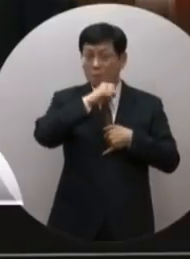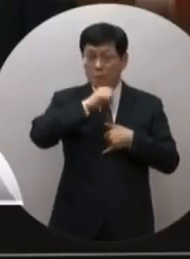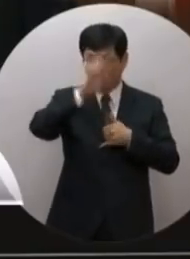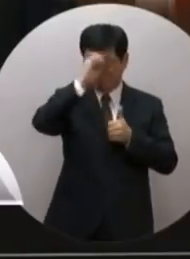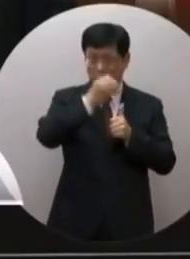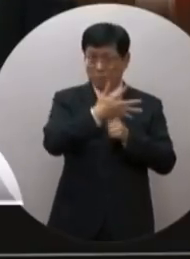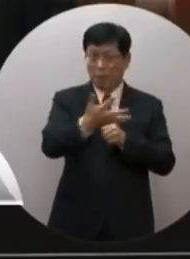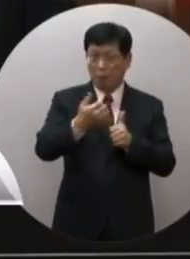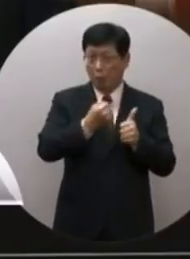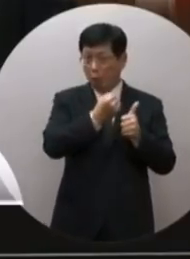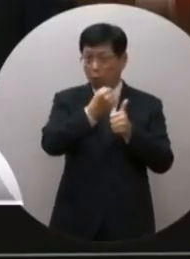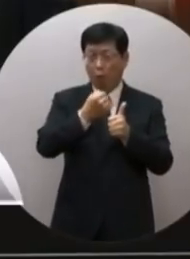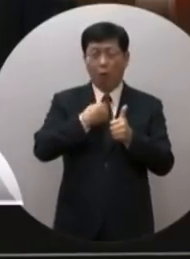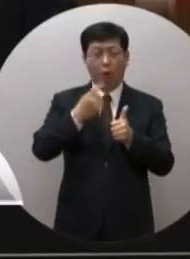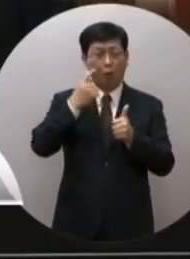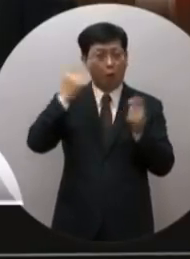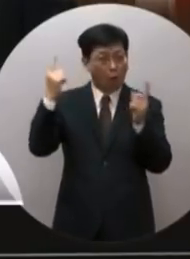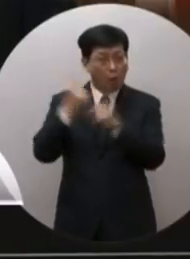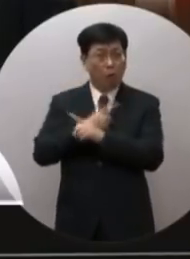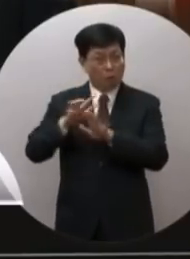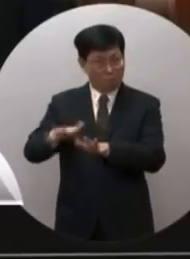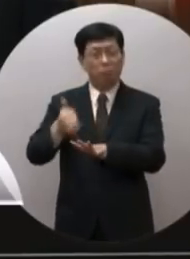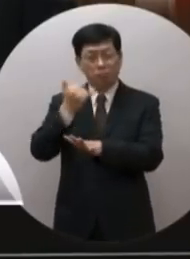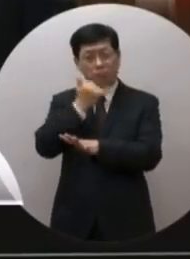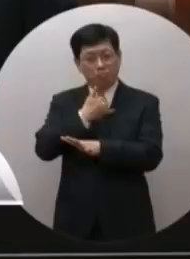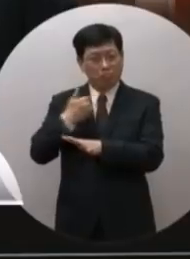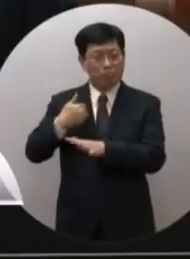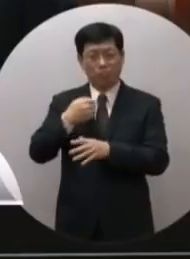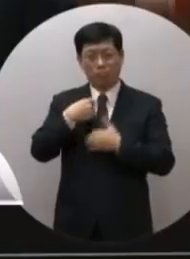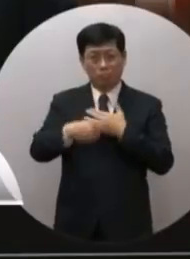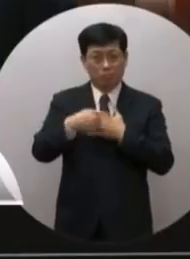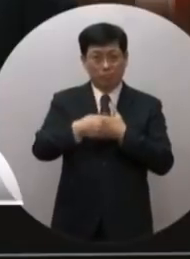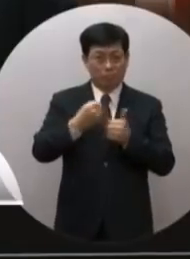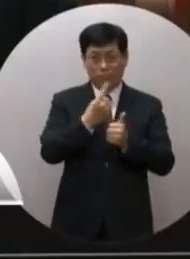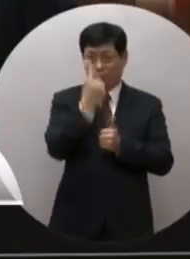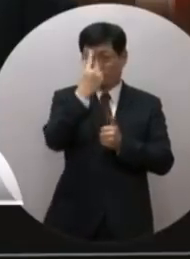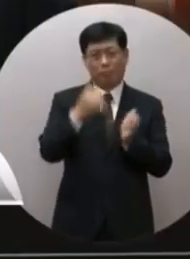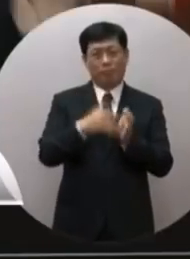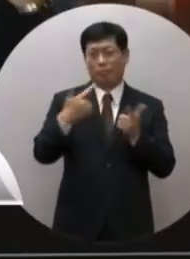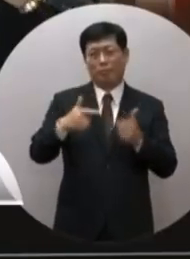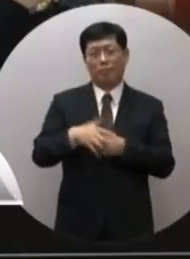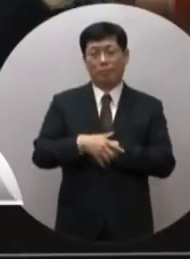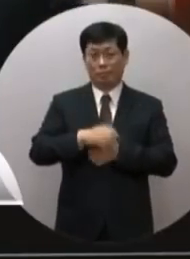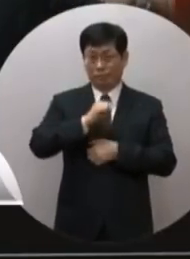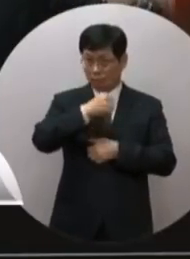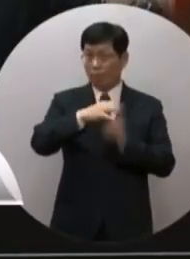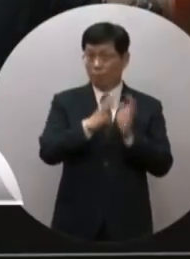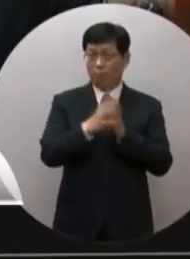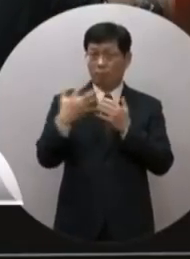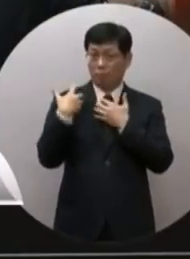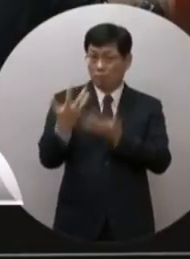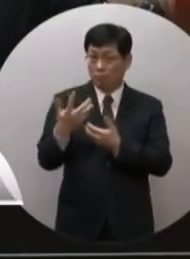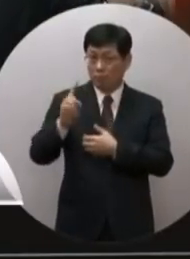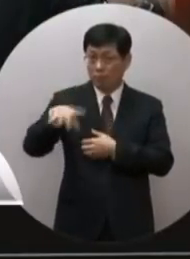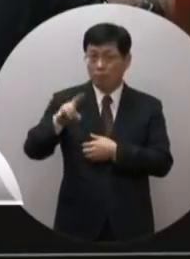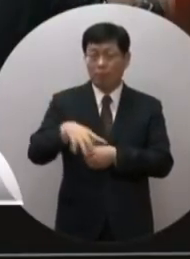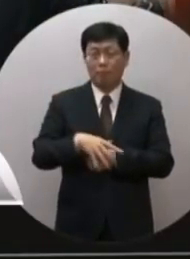情当作我们现在可能的损害控制。台湾完全依照